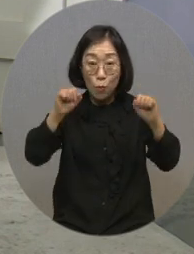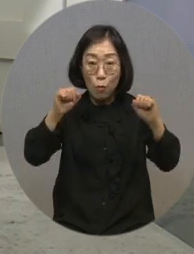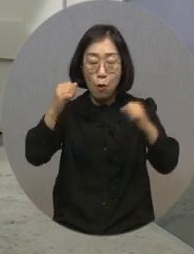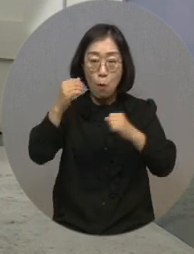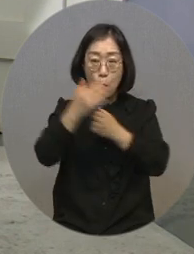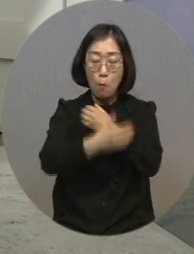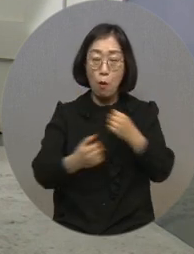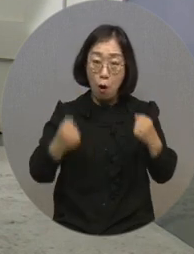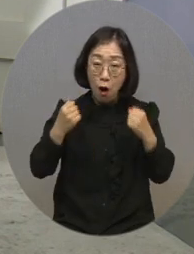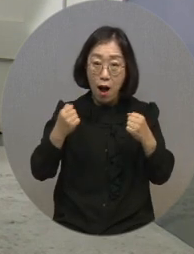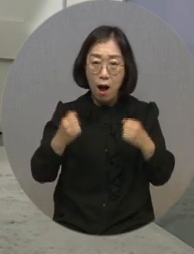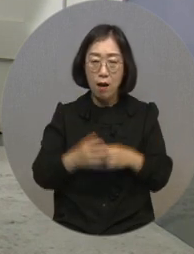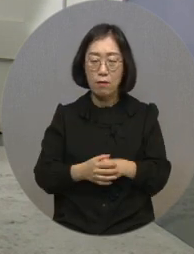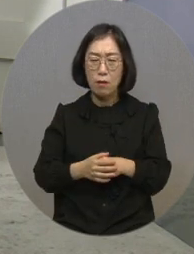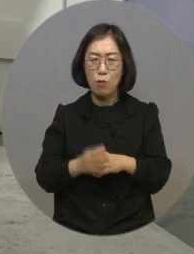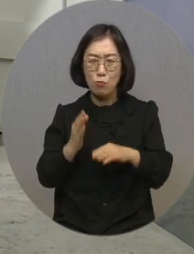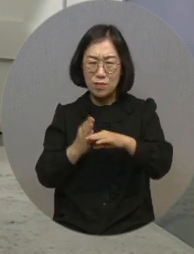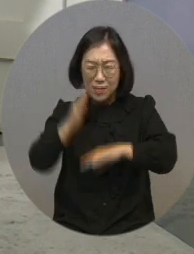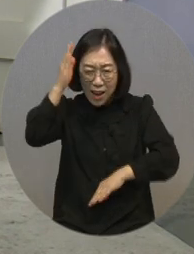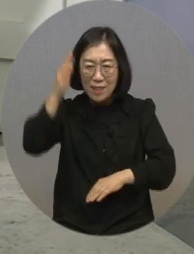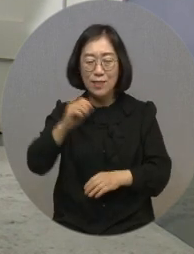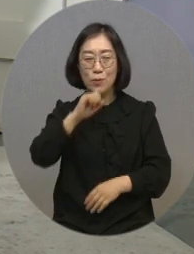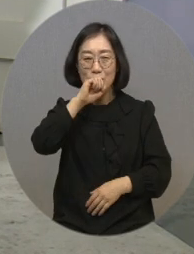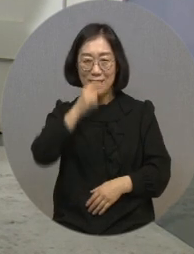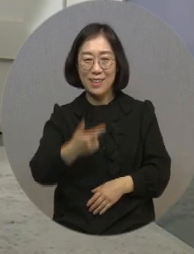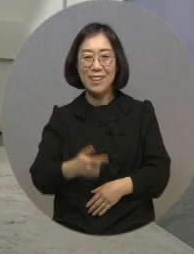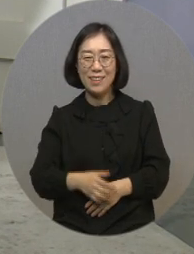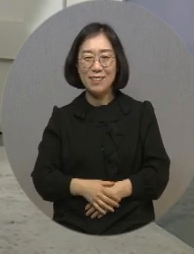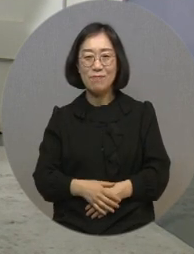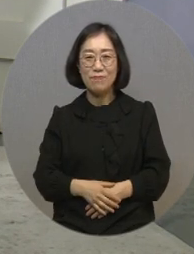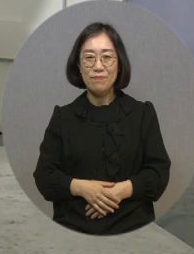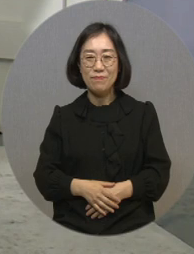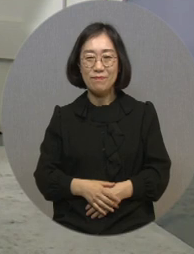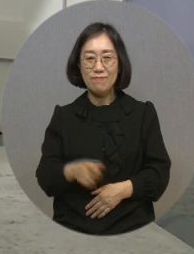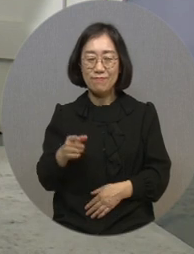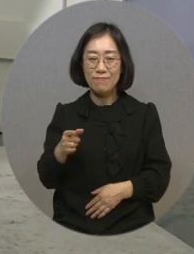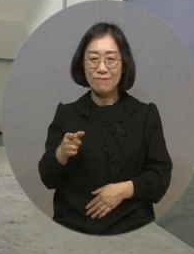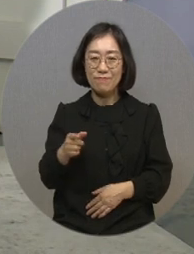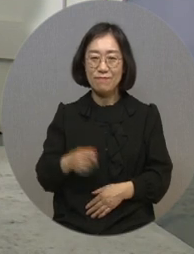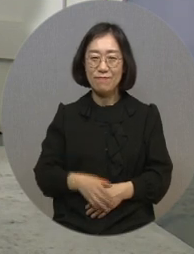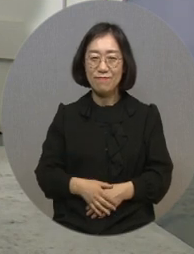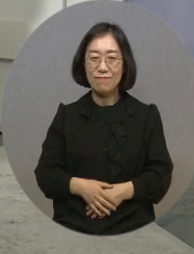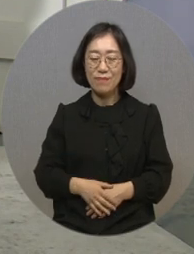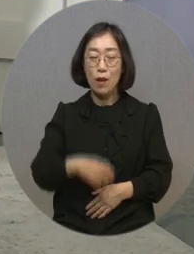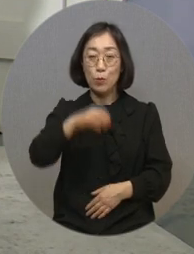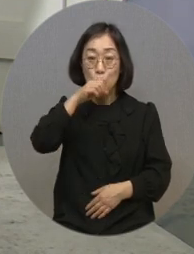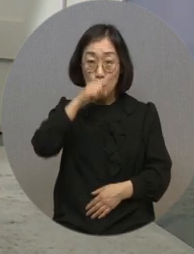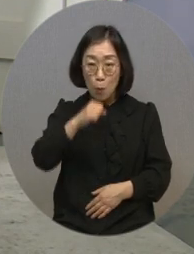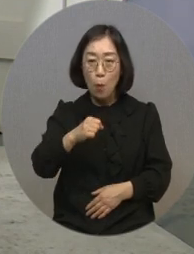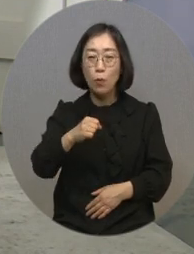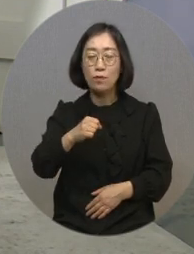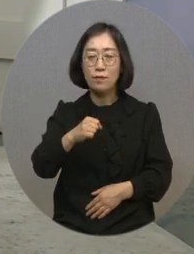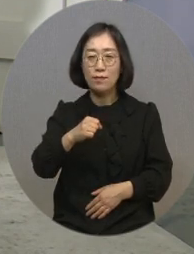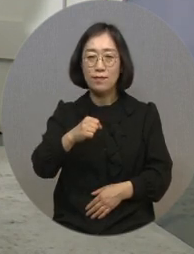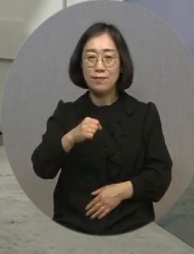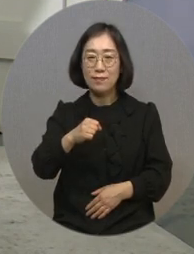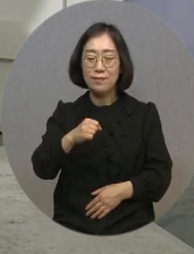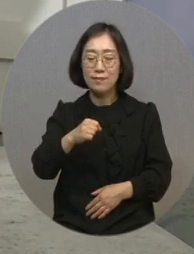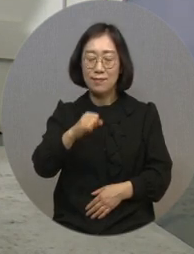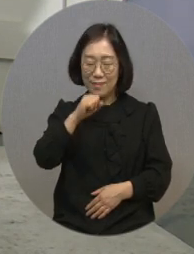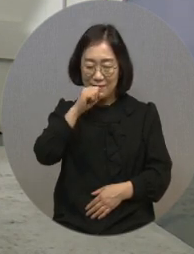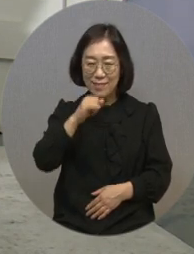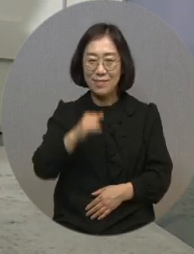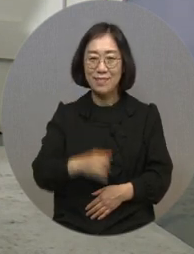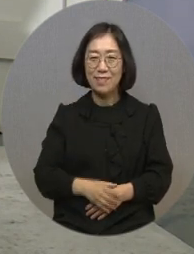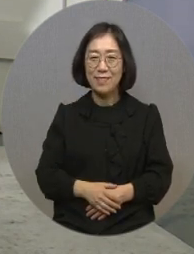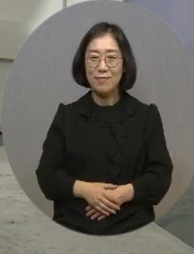거지 무리해도 안 되는 거고 그러지 않겠어요? 예, 예. 막 그런 면에서 대단히 좋은 결과를 가져오지 않았나